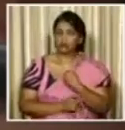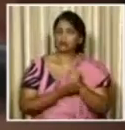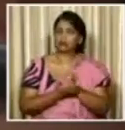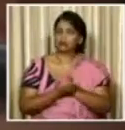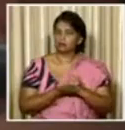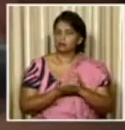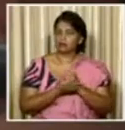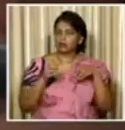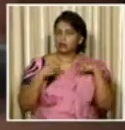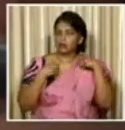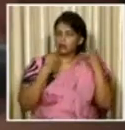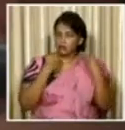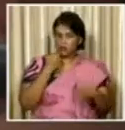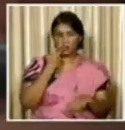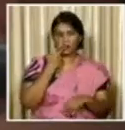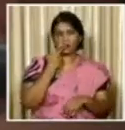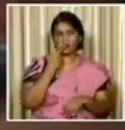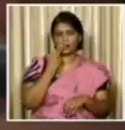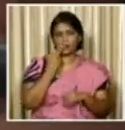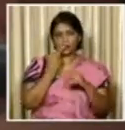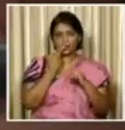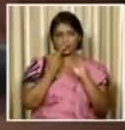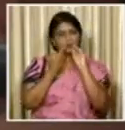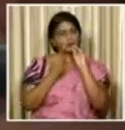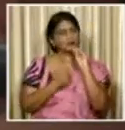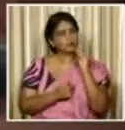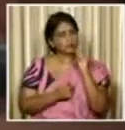මුළුමනින්ම බිඳවට්ටවා යම්